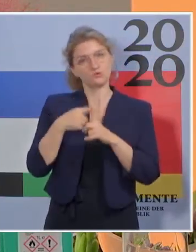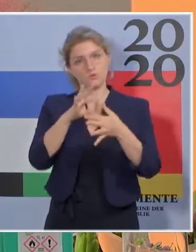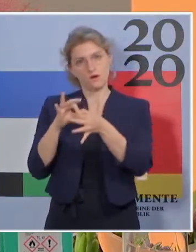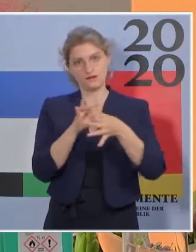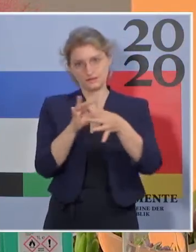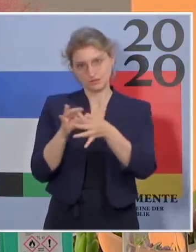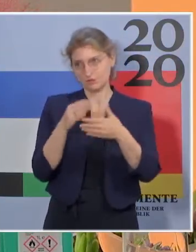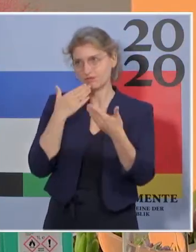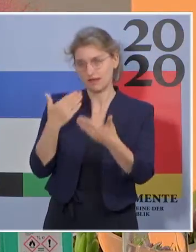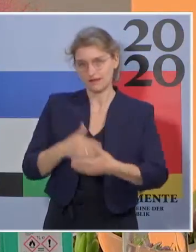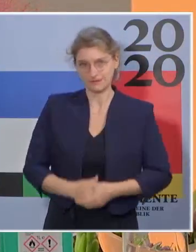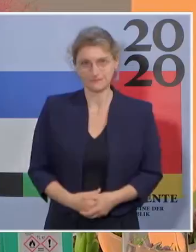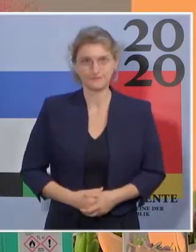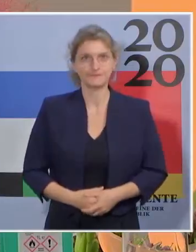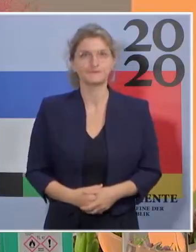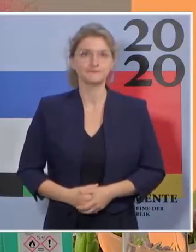Organisation.